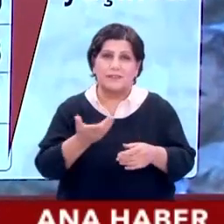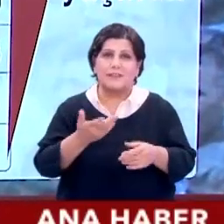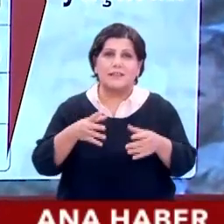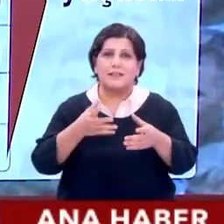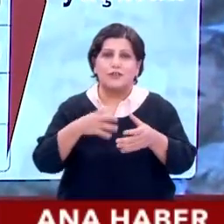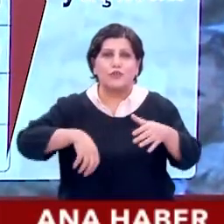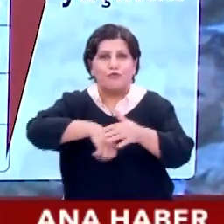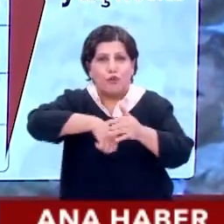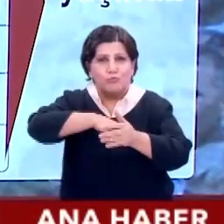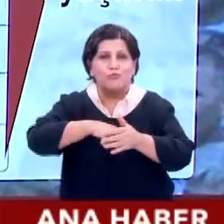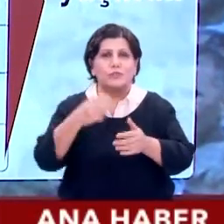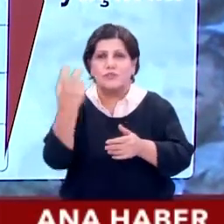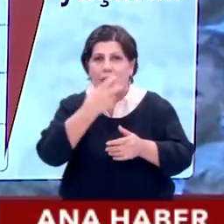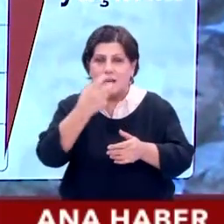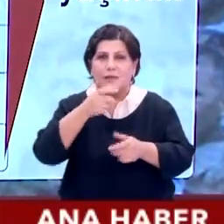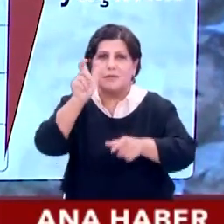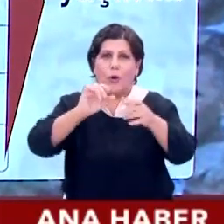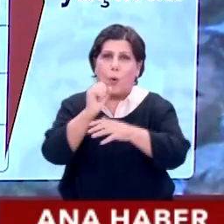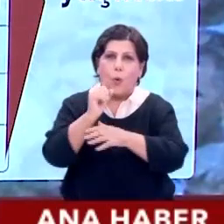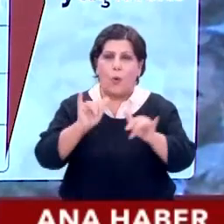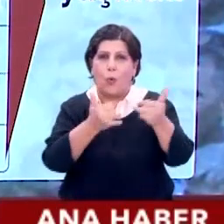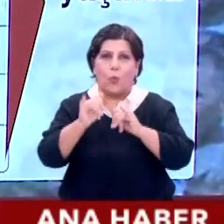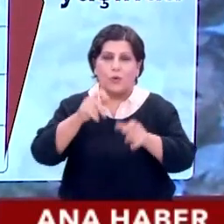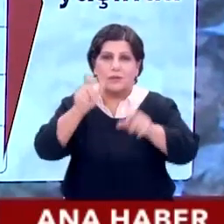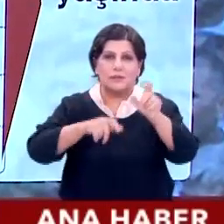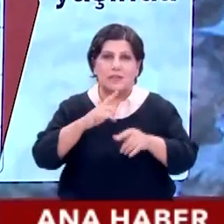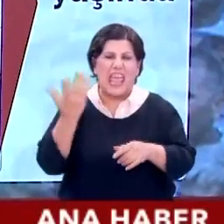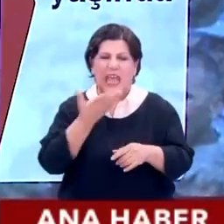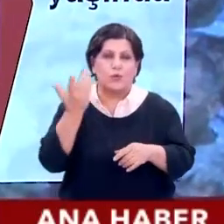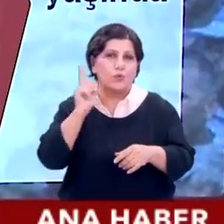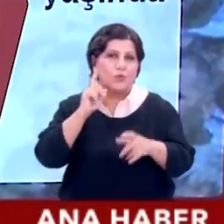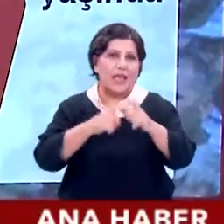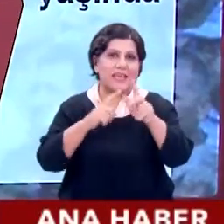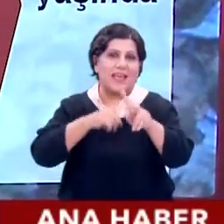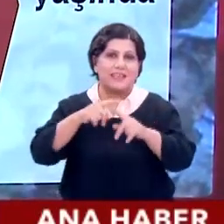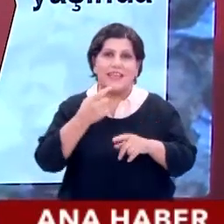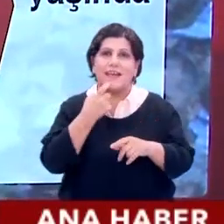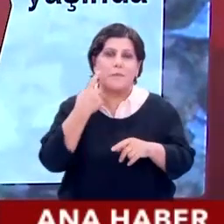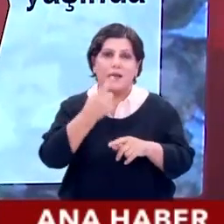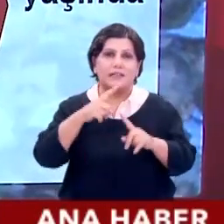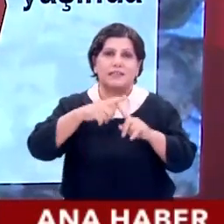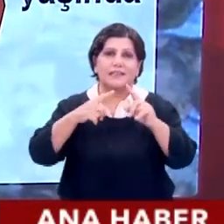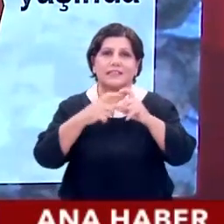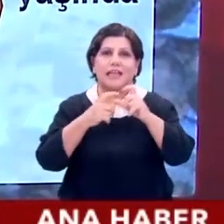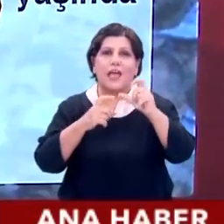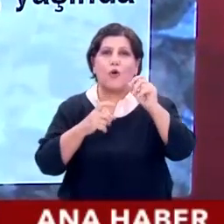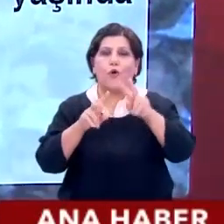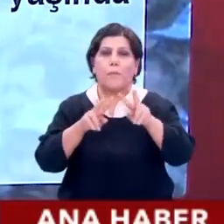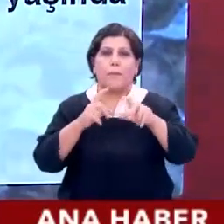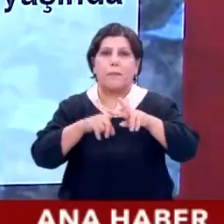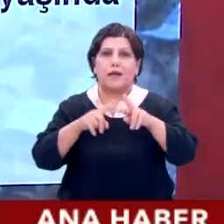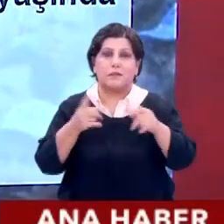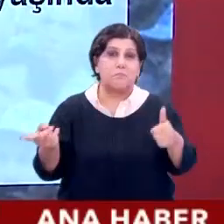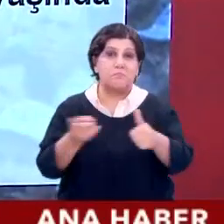popçusu şarkıcısı oyuncusu Bir bakalım en ünlü yetkililer yaşa baktığımızda teomanı 55 yaşında olduğu için